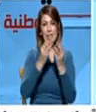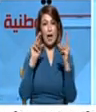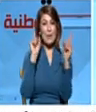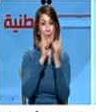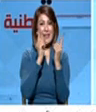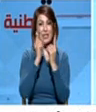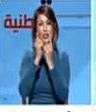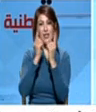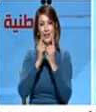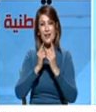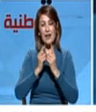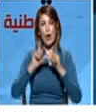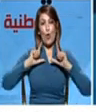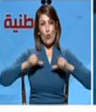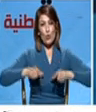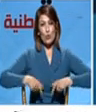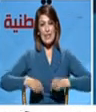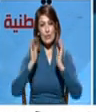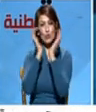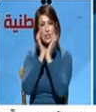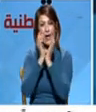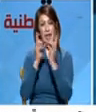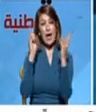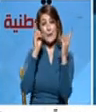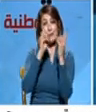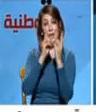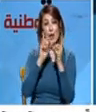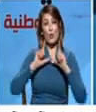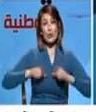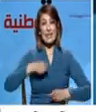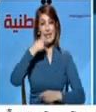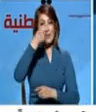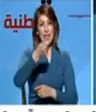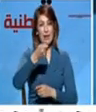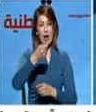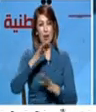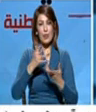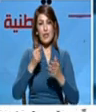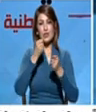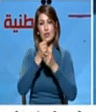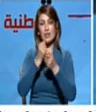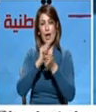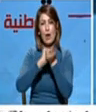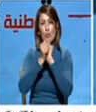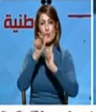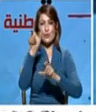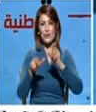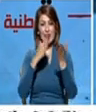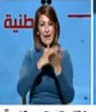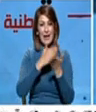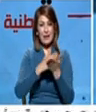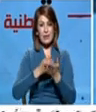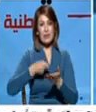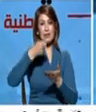بتنسيق مع وزاره الماليه ويتم صرف الحوالات بتاعهم عن طريق تحميلات بريديه